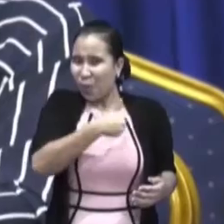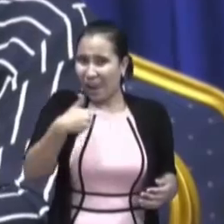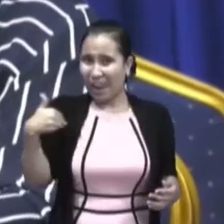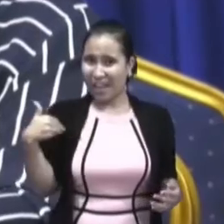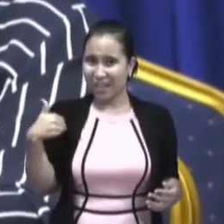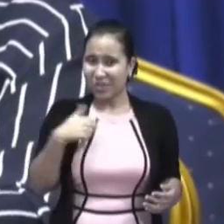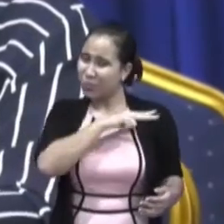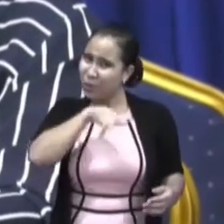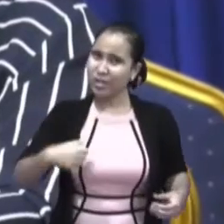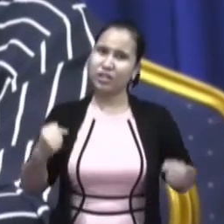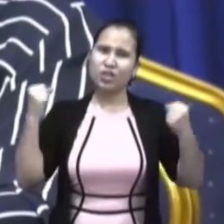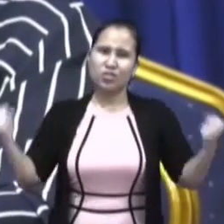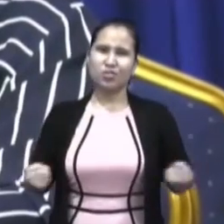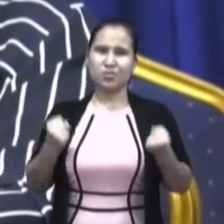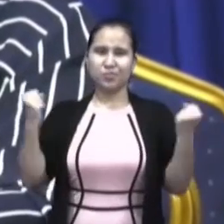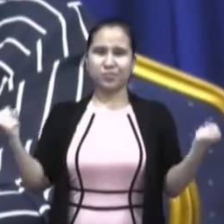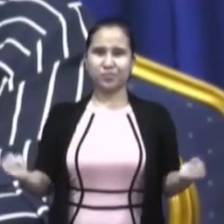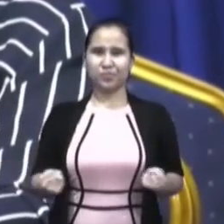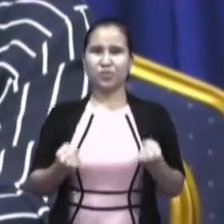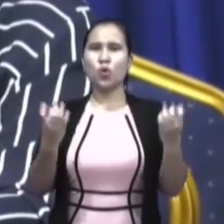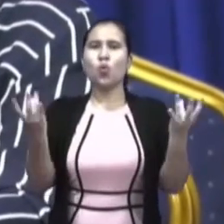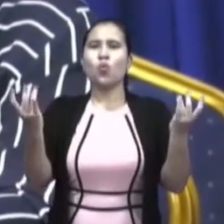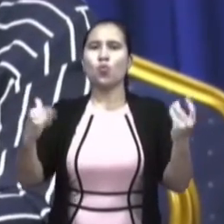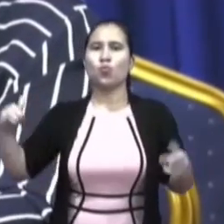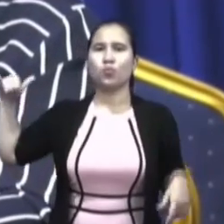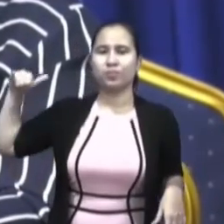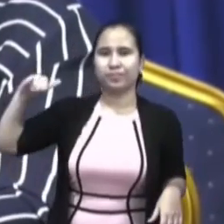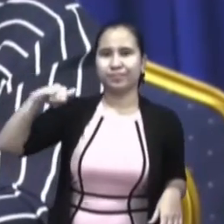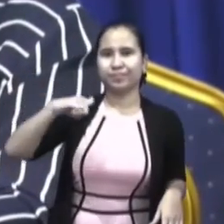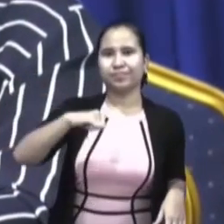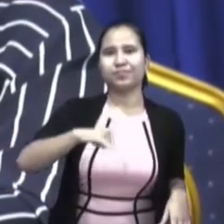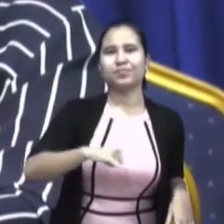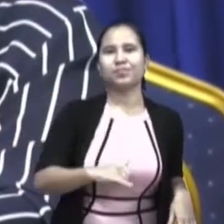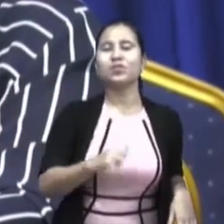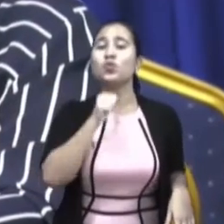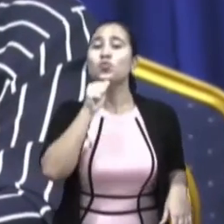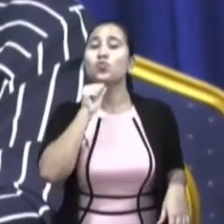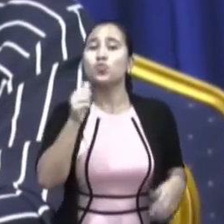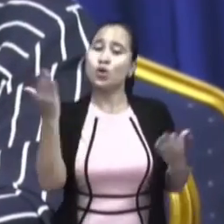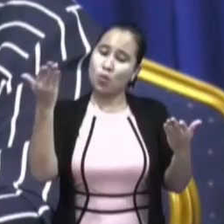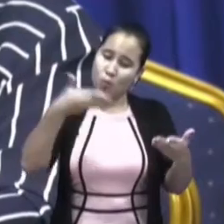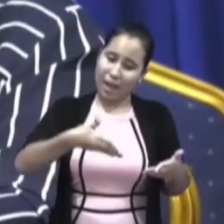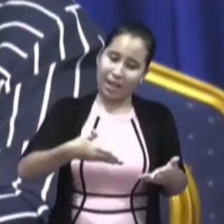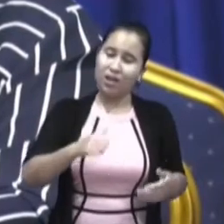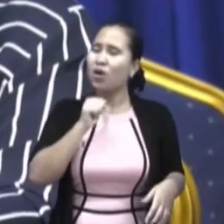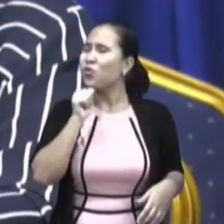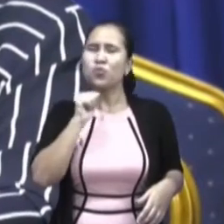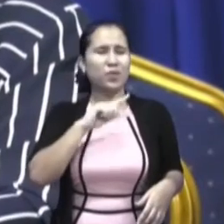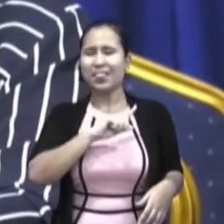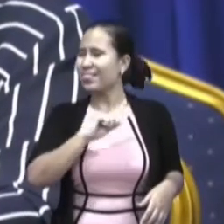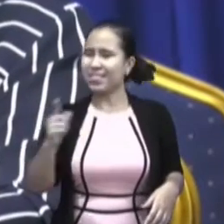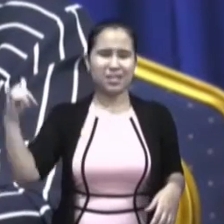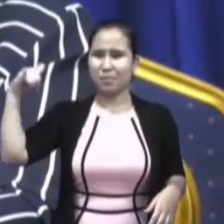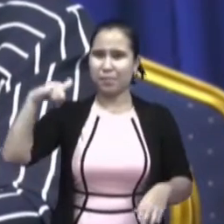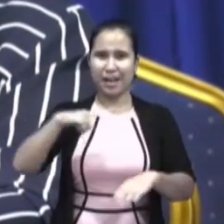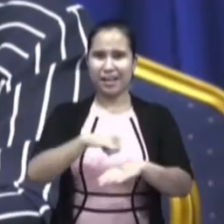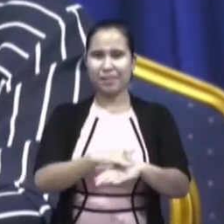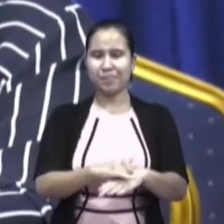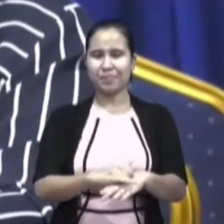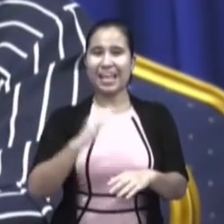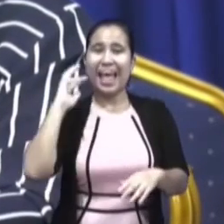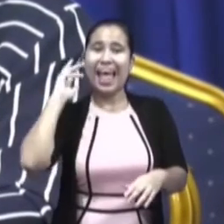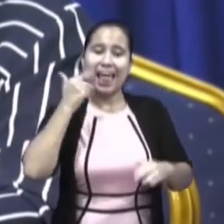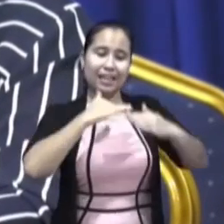druk bezig zijn om te kijken hoe we repatriëringen doen, wie wel of niet mag landen, zo doen andere landen dat ook. En elk land